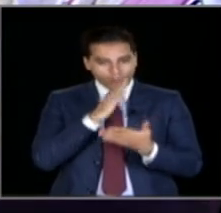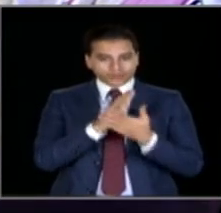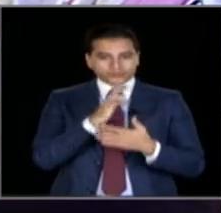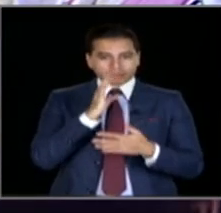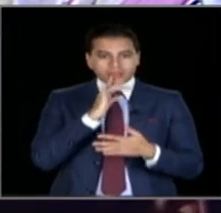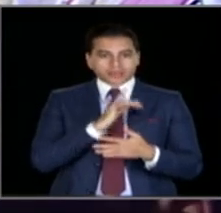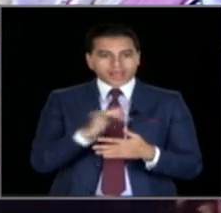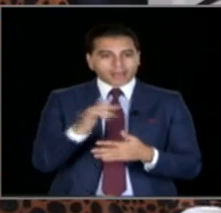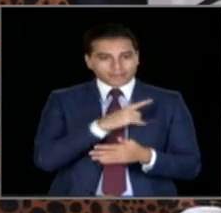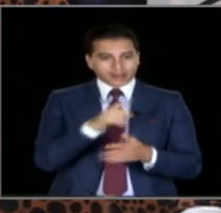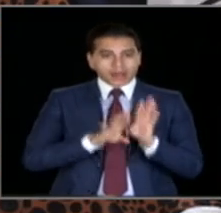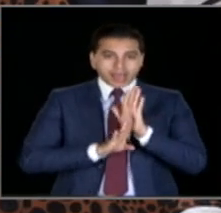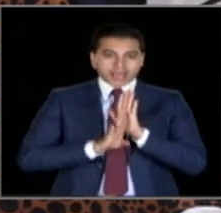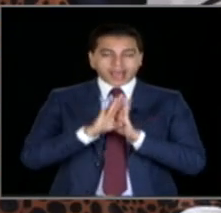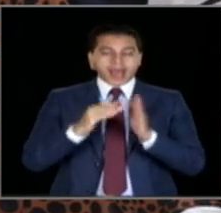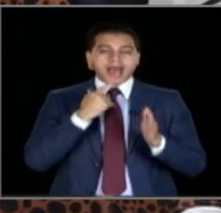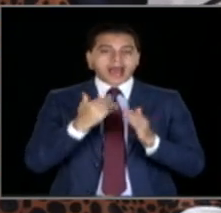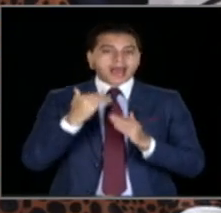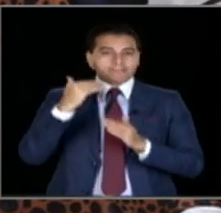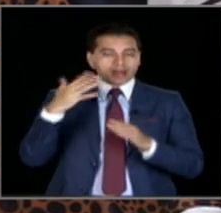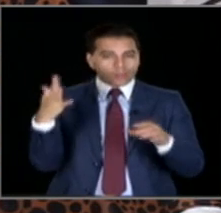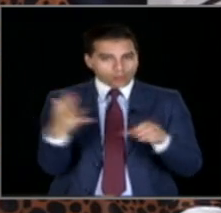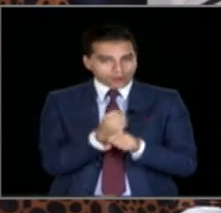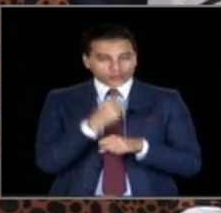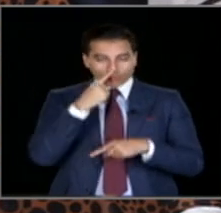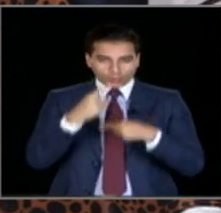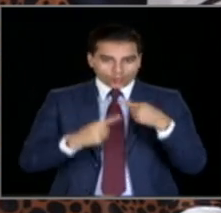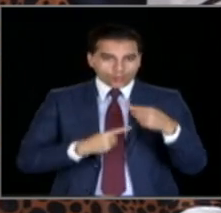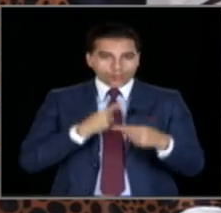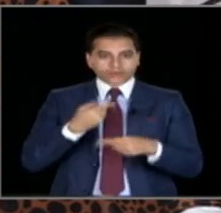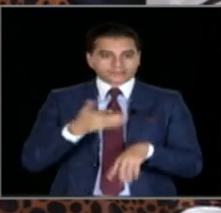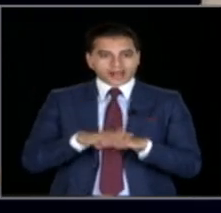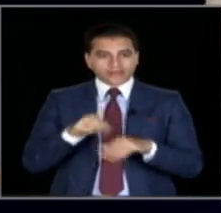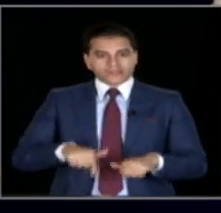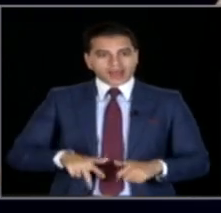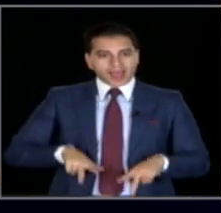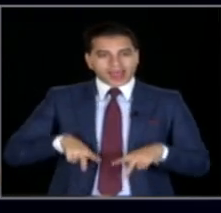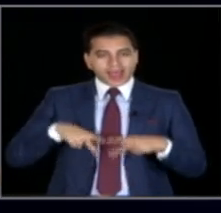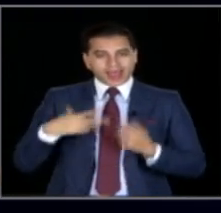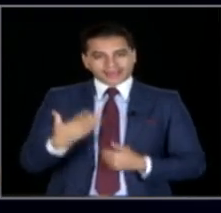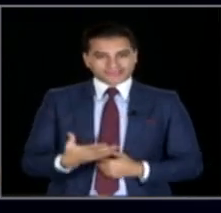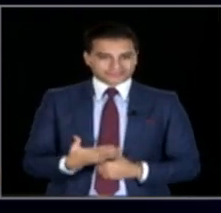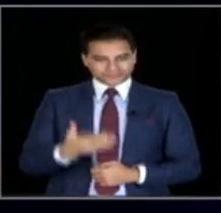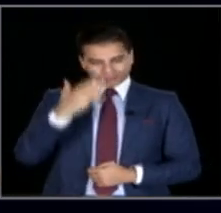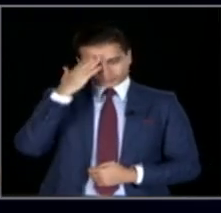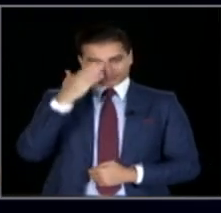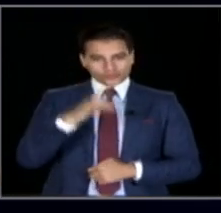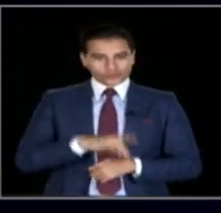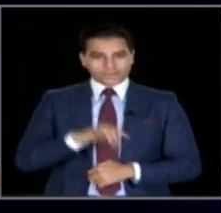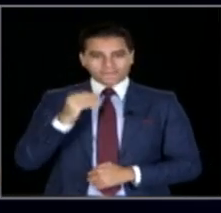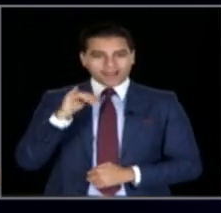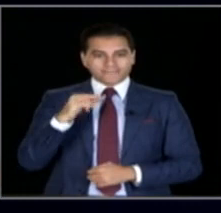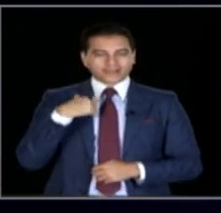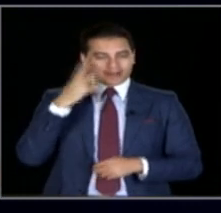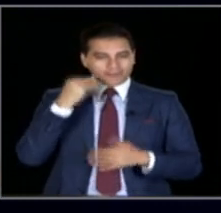دايما بيدونا الأمل إن إحنا نواصل ونواصل في هذه الحياة. أشكرك دكتور محمد، بستمتع